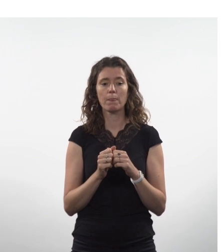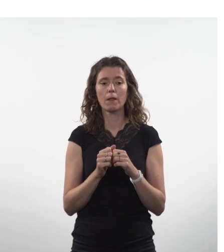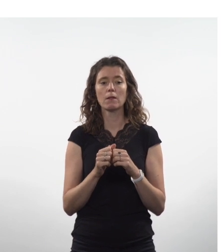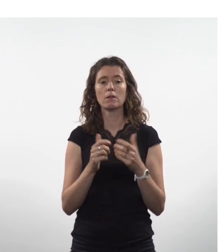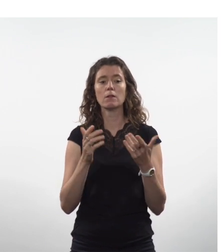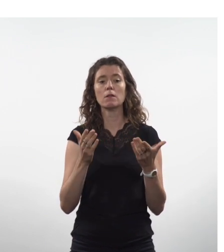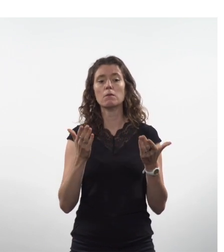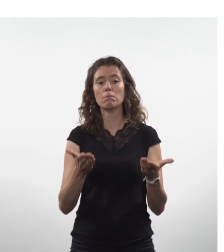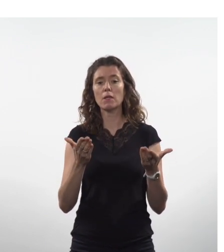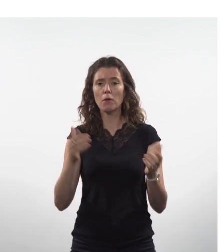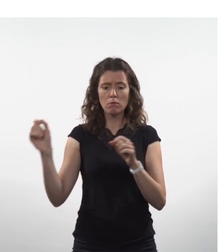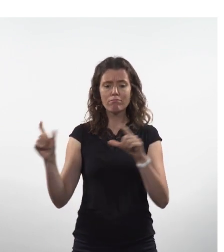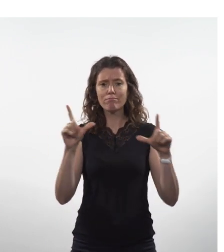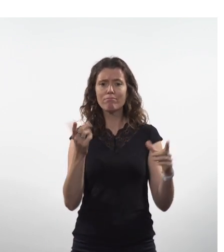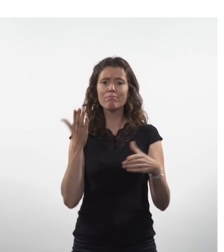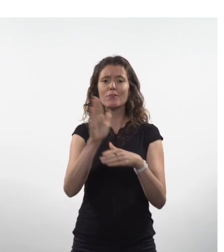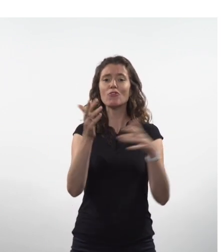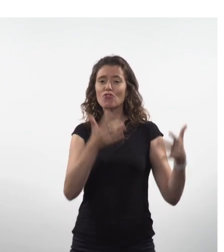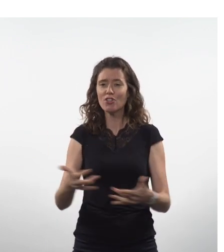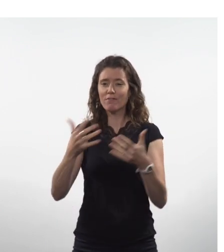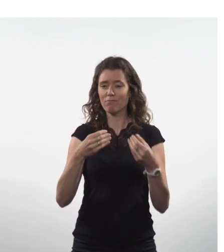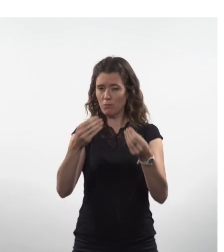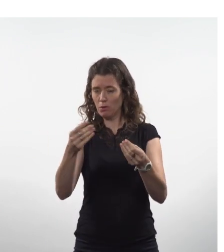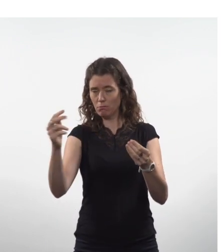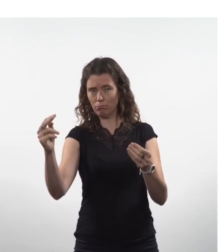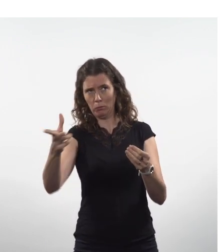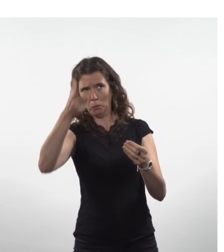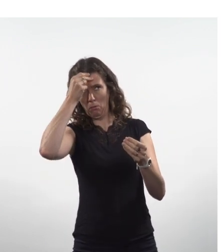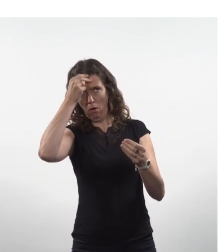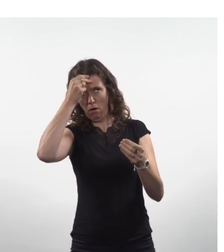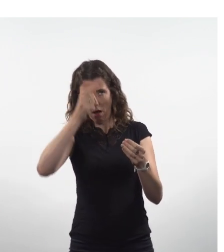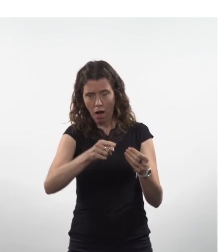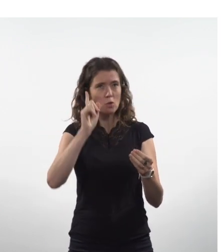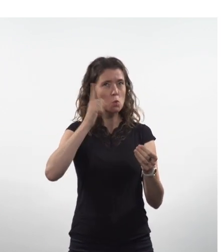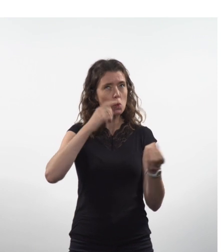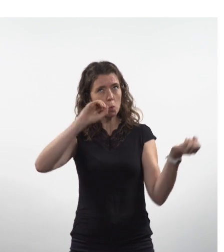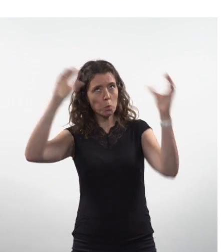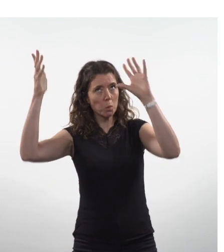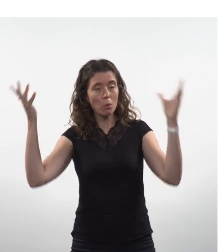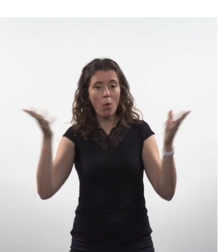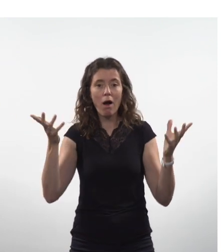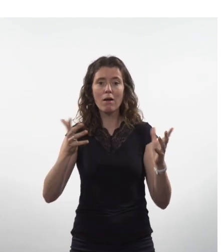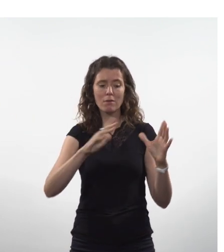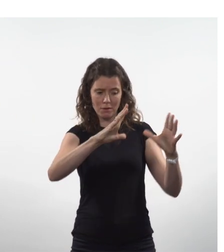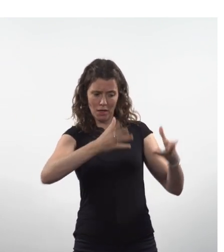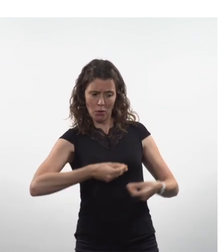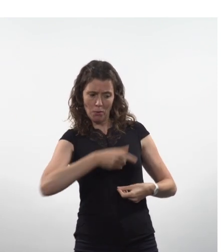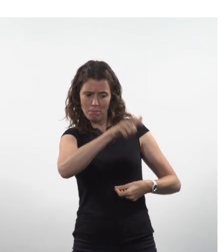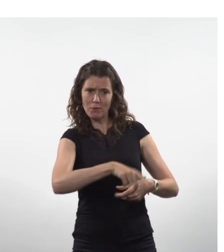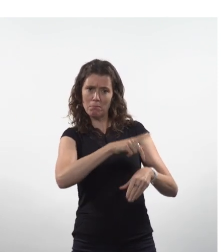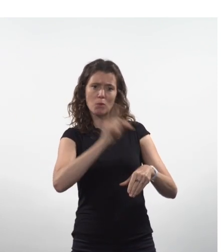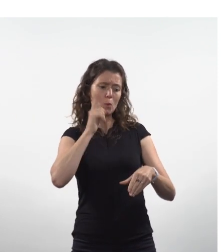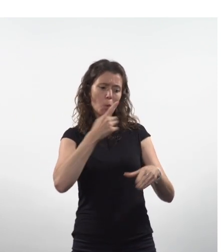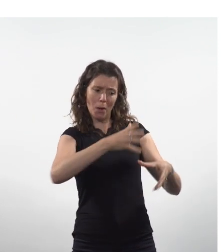on va commencer par des chiffres pour que vous compreniez en quoi cela consiste la surdité et comment mieux accueillir un patient